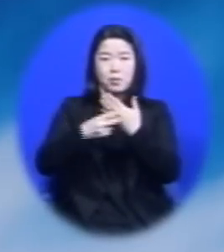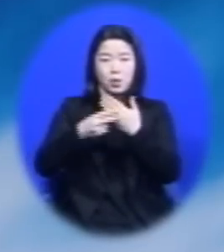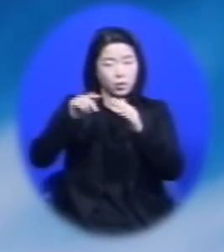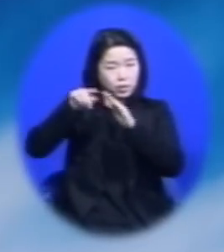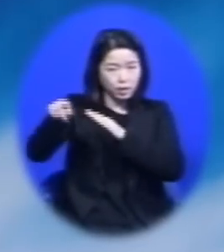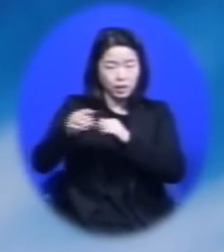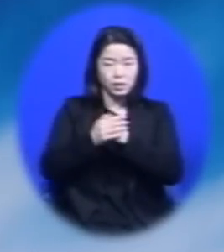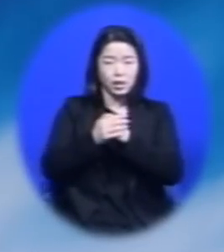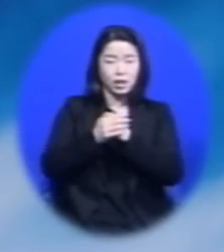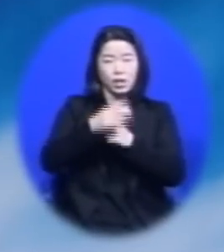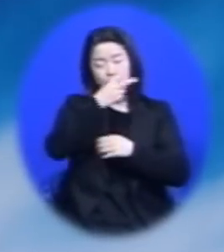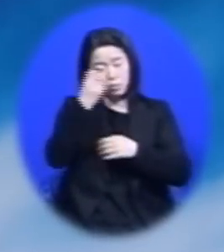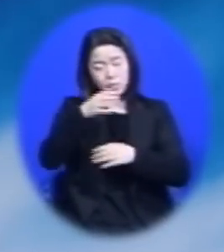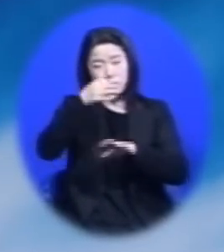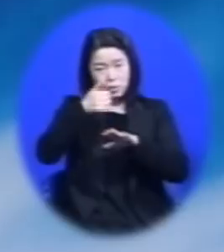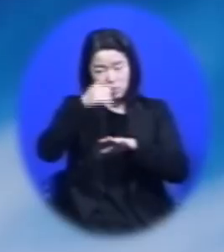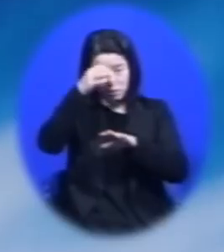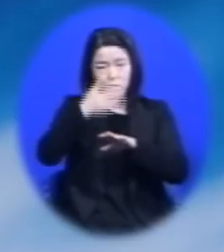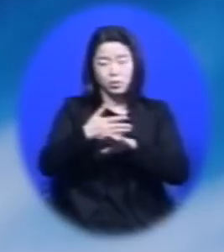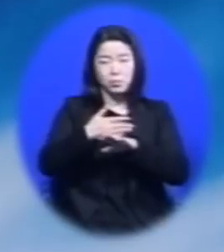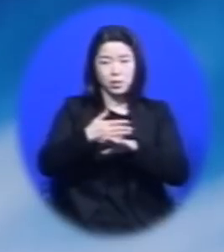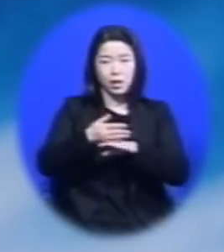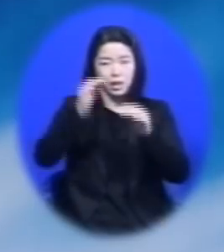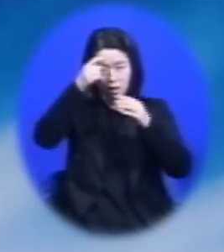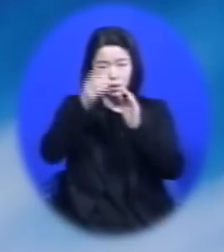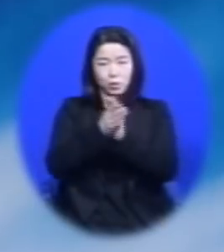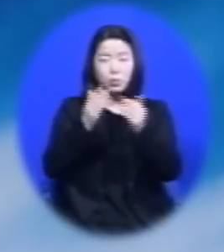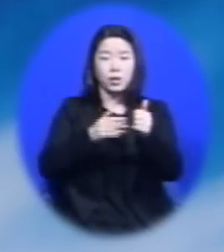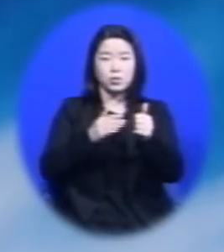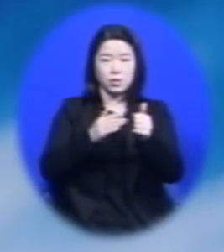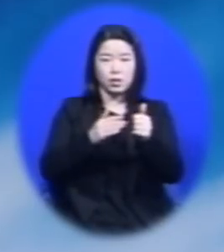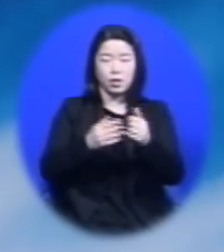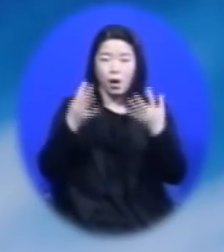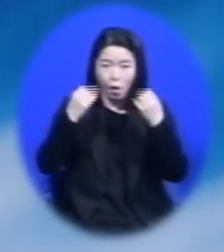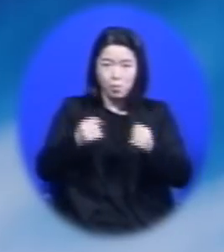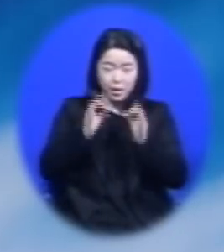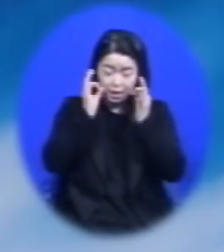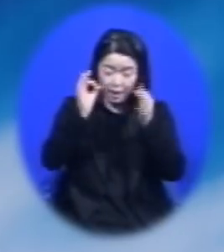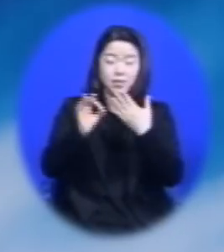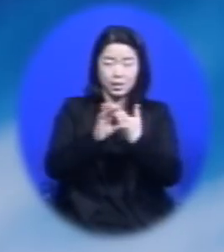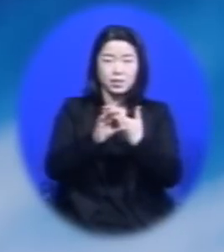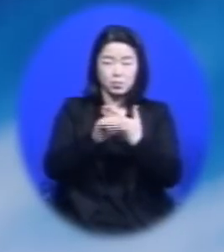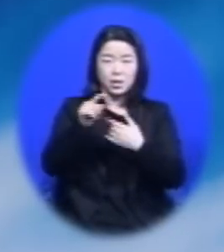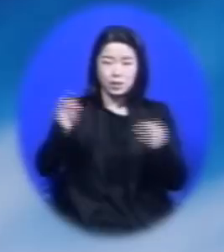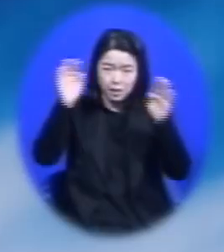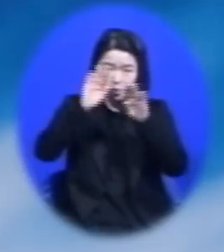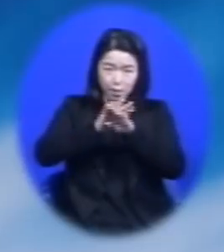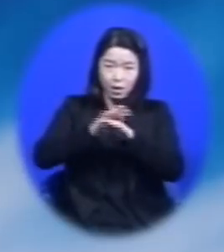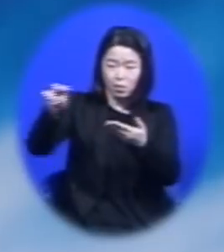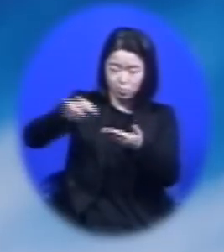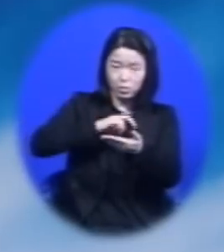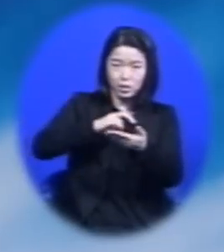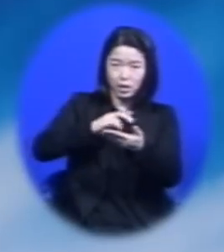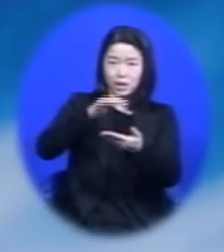기도했어요 주무시는데 제가 깨워서 죄송합니다 얼마나 간절했으면 그 밤에 전화를